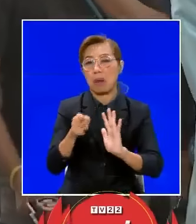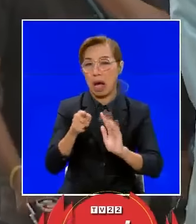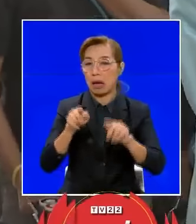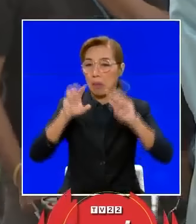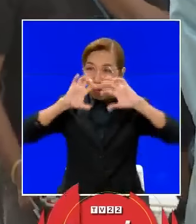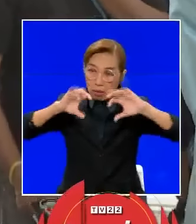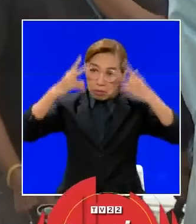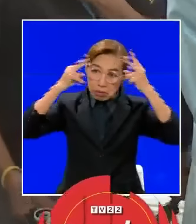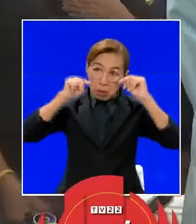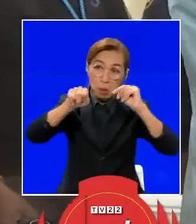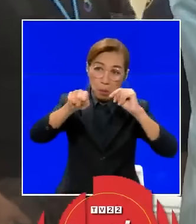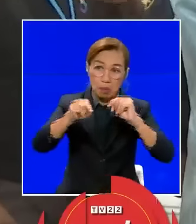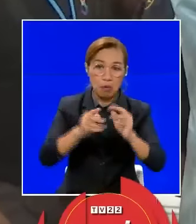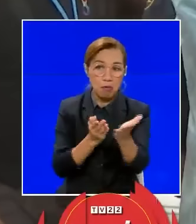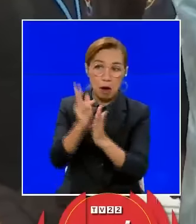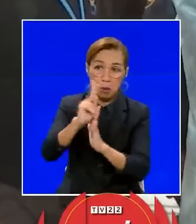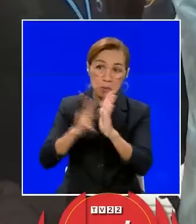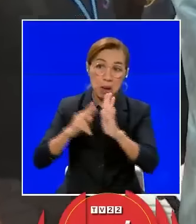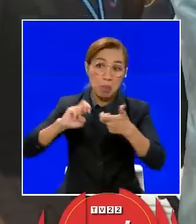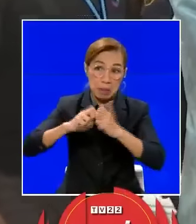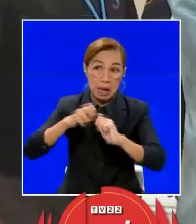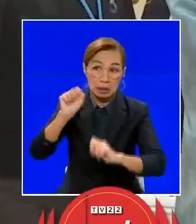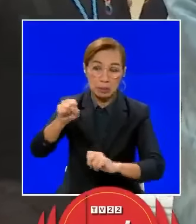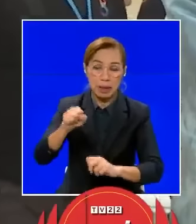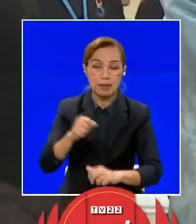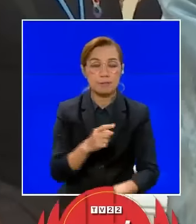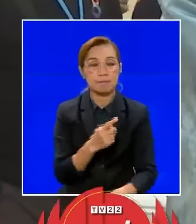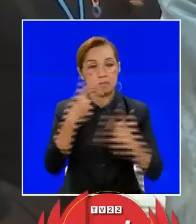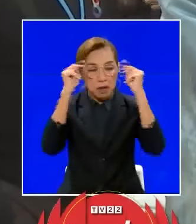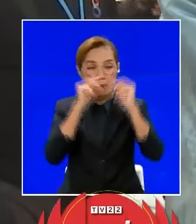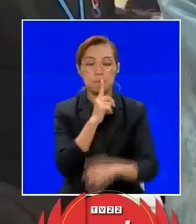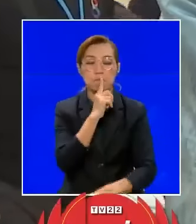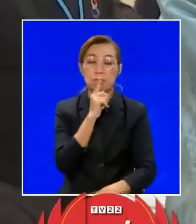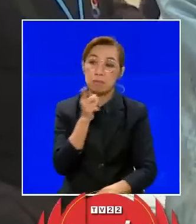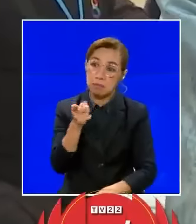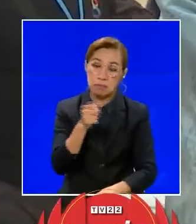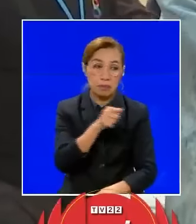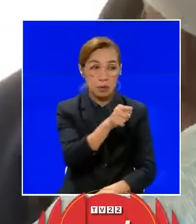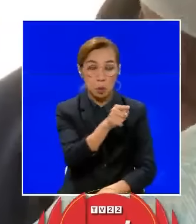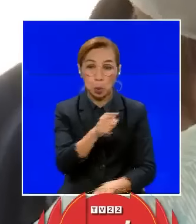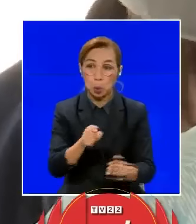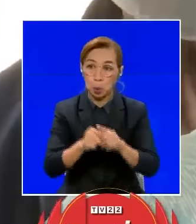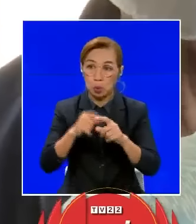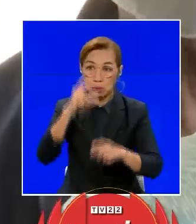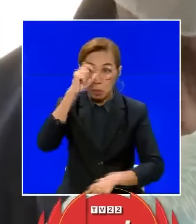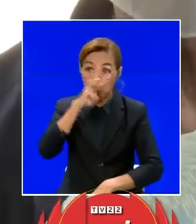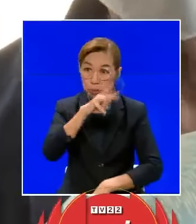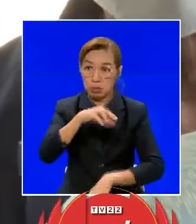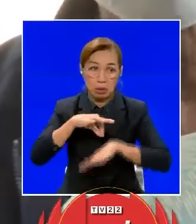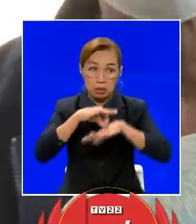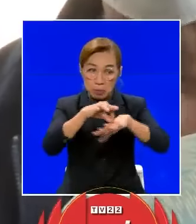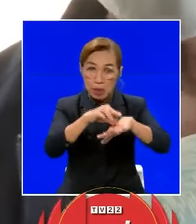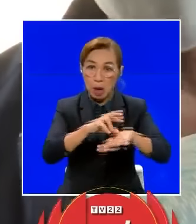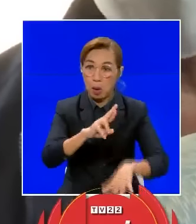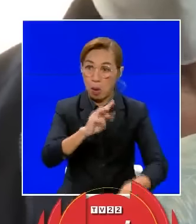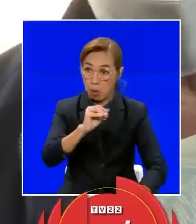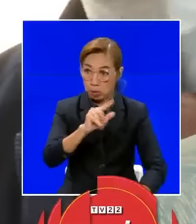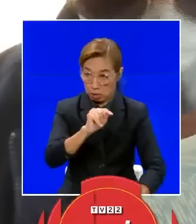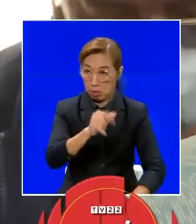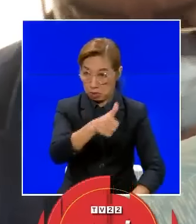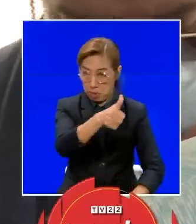ใช่ไหมนายกก็ไม่ตอบอีกแล้วครับพอถามอีกว่าจะถึงกับแต่งตั้งเป็นรัฐมนตรีเลยไหมเพราะว่าว่างอีก2เก้าอี้